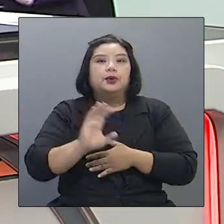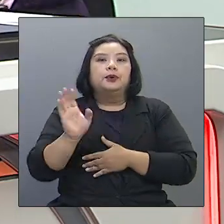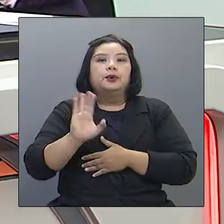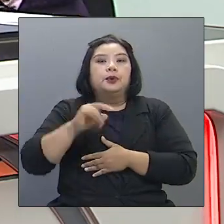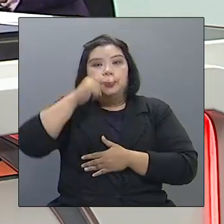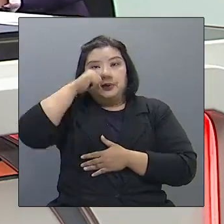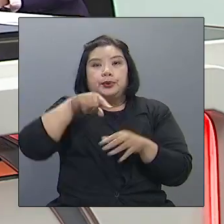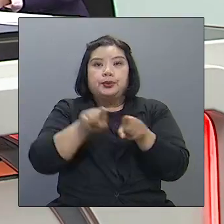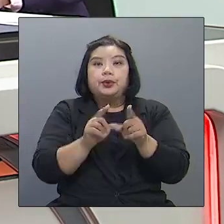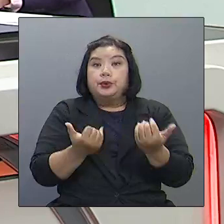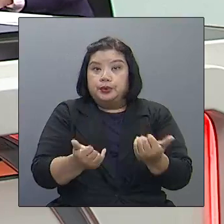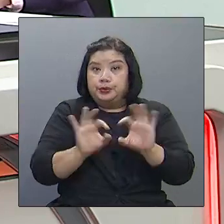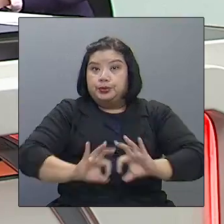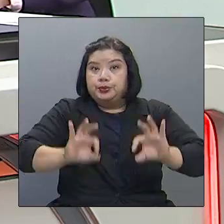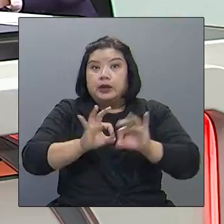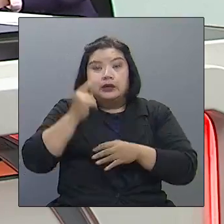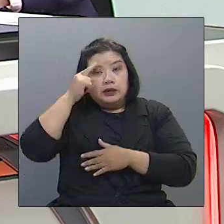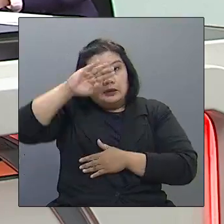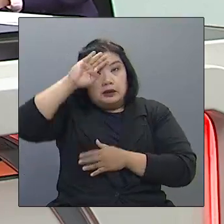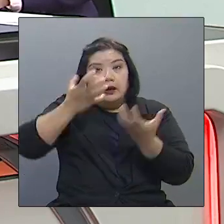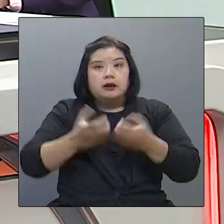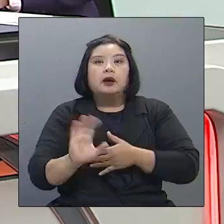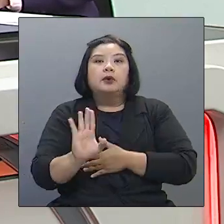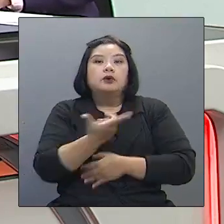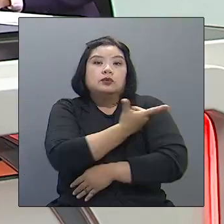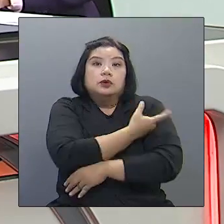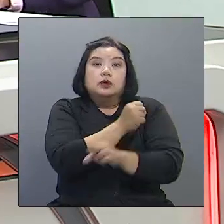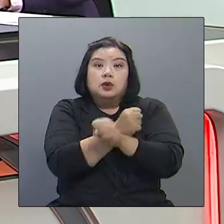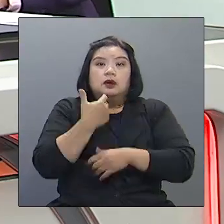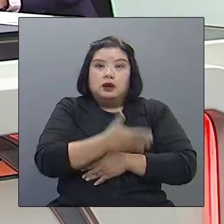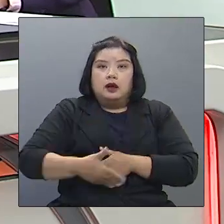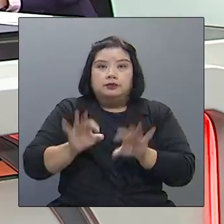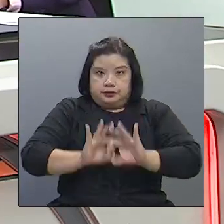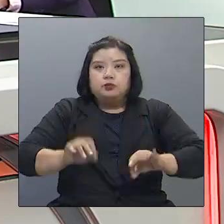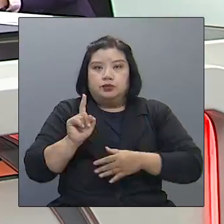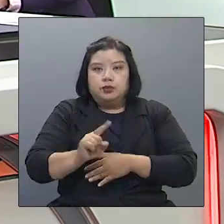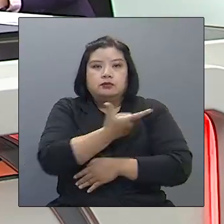ที่ยังพอที่จะช่วยได้ไม่ให้เกิดอาการหนักอย่างวัคซีนก็อาจจะยังเป็นสิ่งจำเป็นอยู่เช่นเดีย